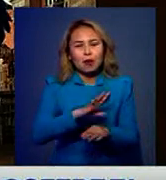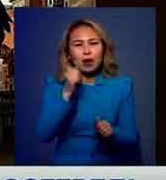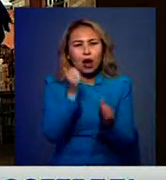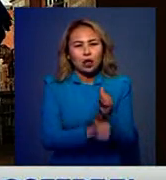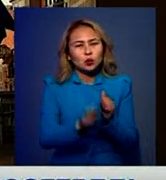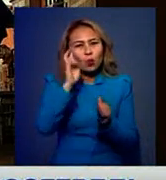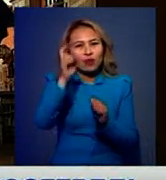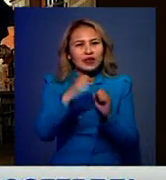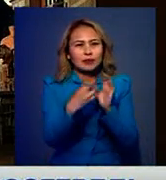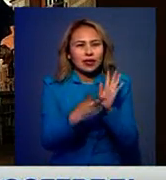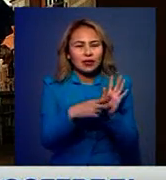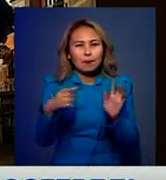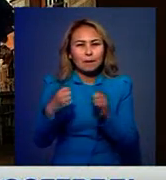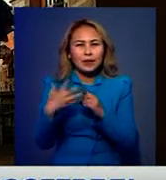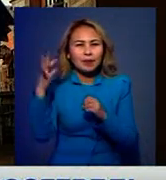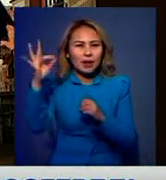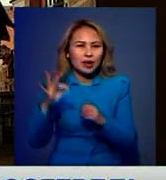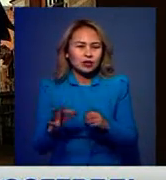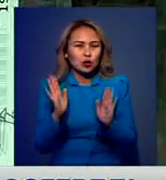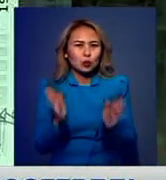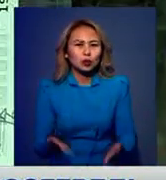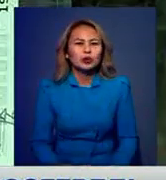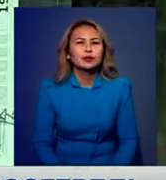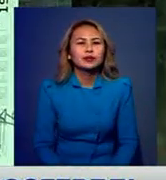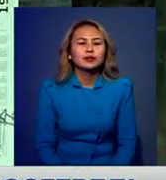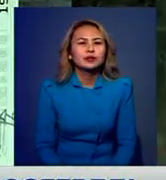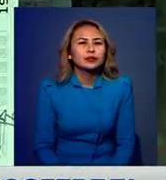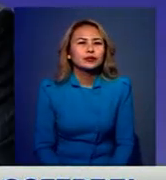елде 17-15% аралығында болады.